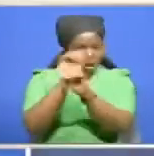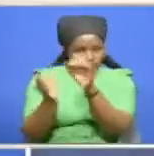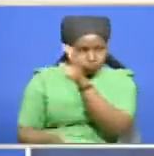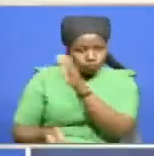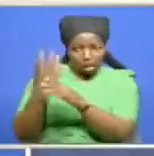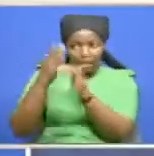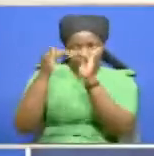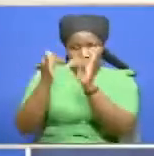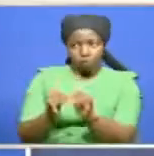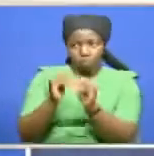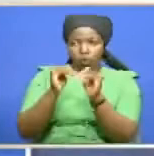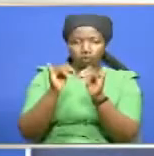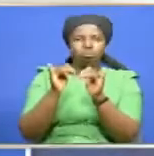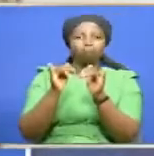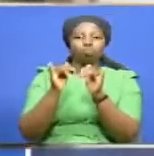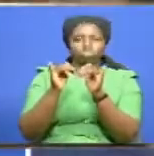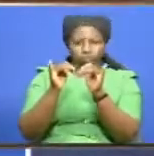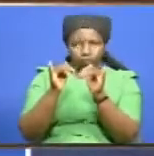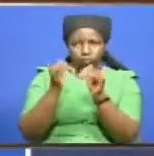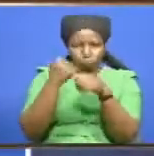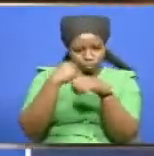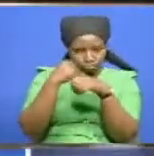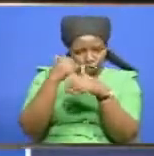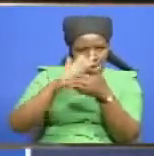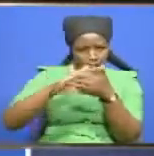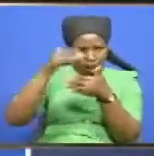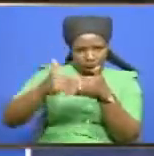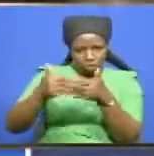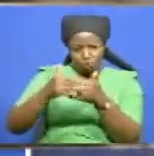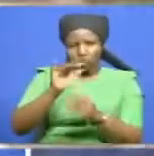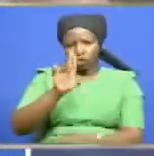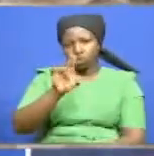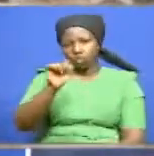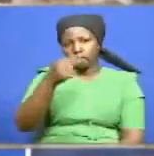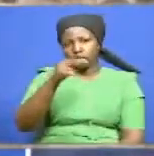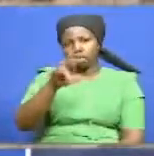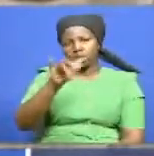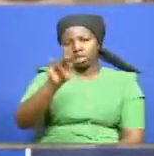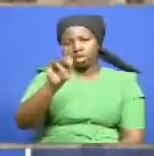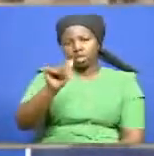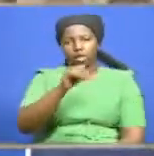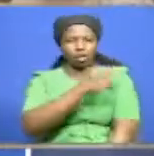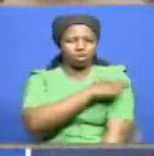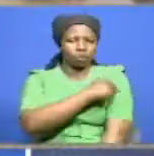new look Ushirika Level 2 Hospital. Ben Chumba, reporting for Channel One News.